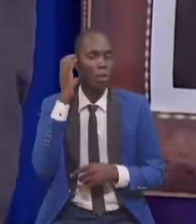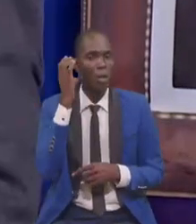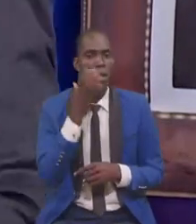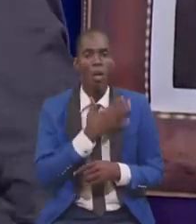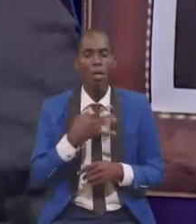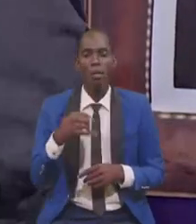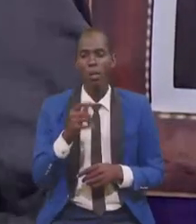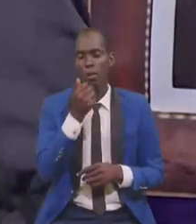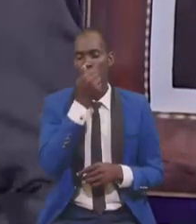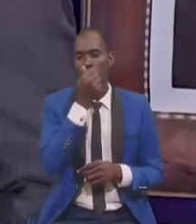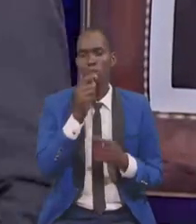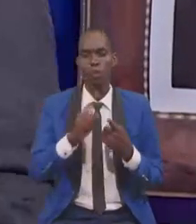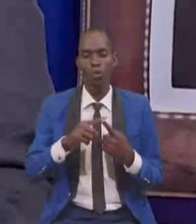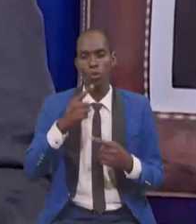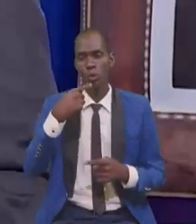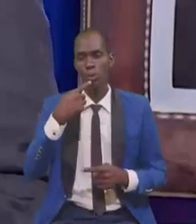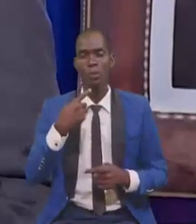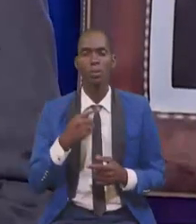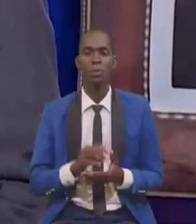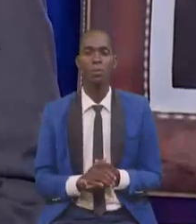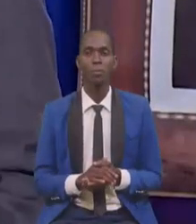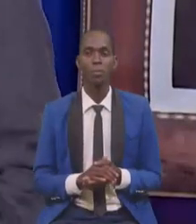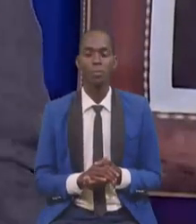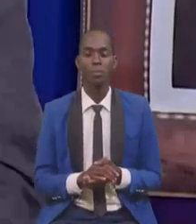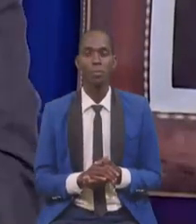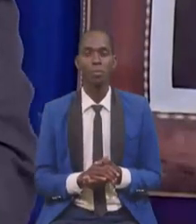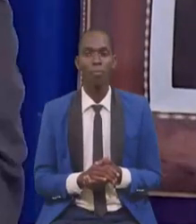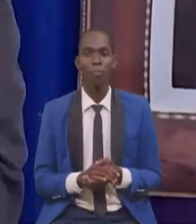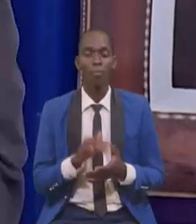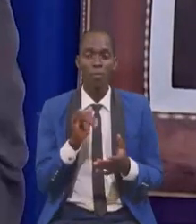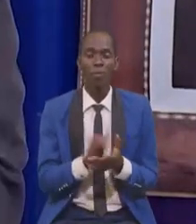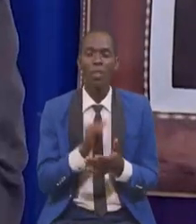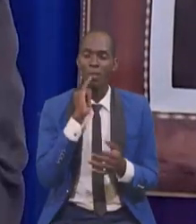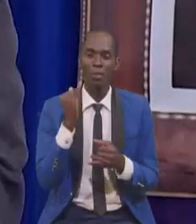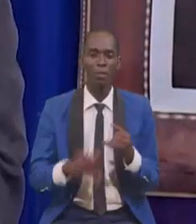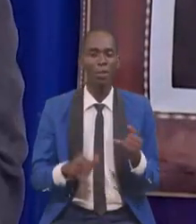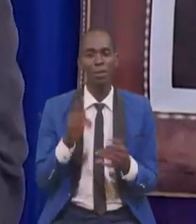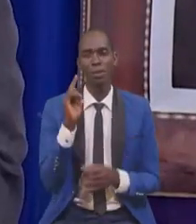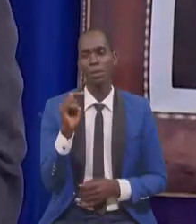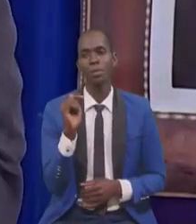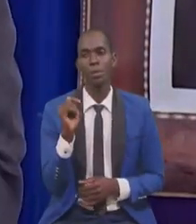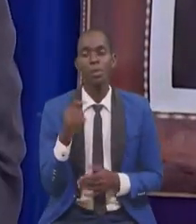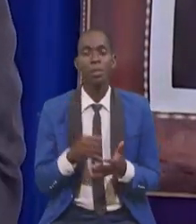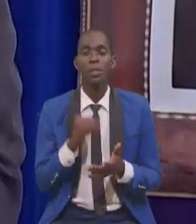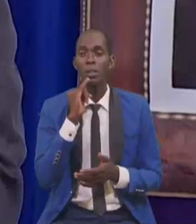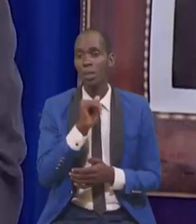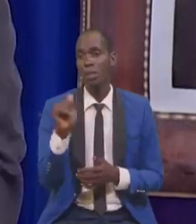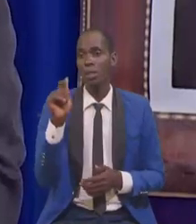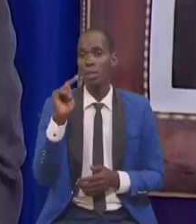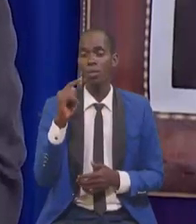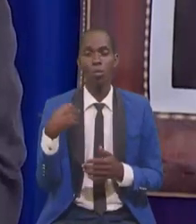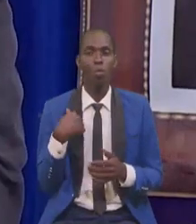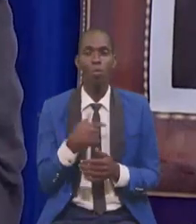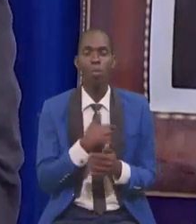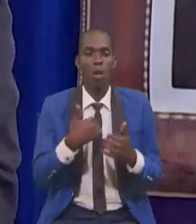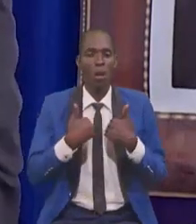sourds et parler les muets. Ce témoignage final est le